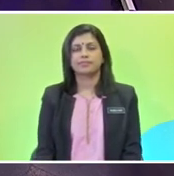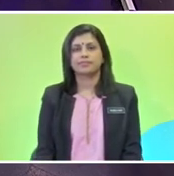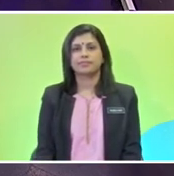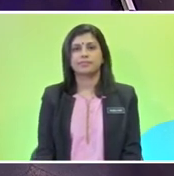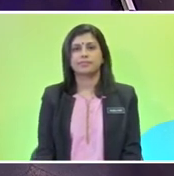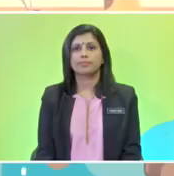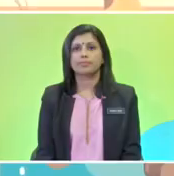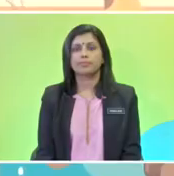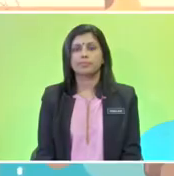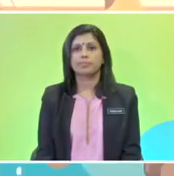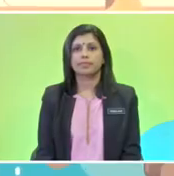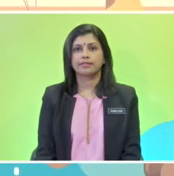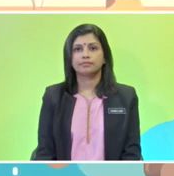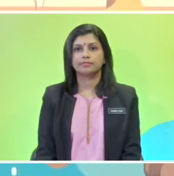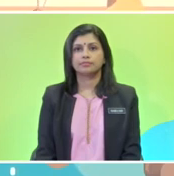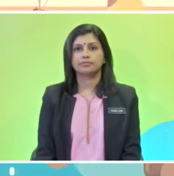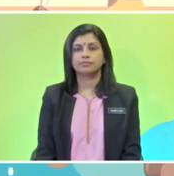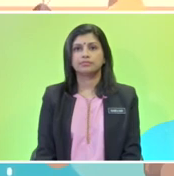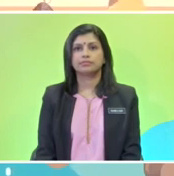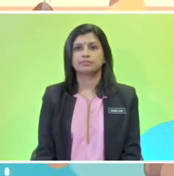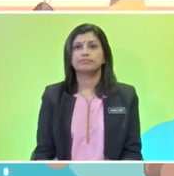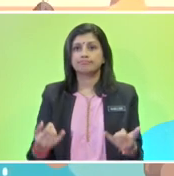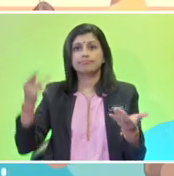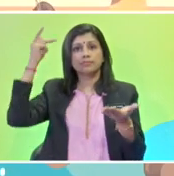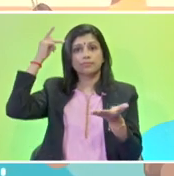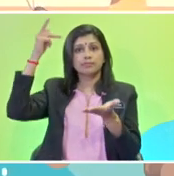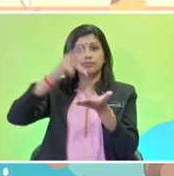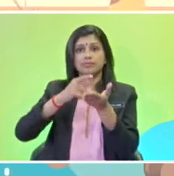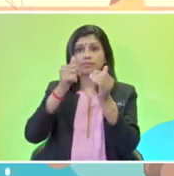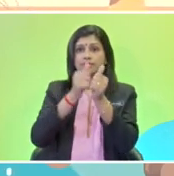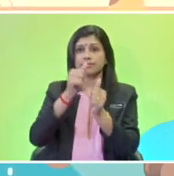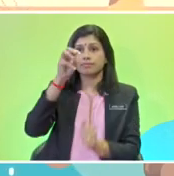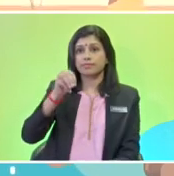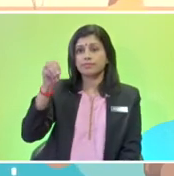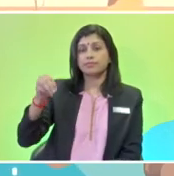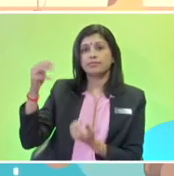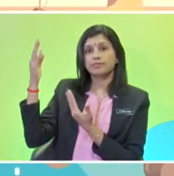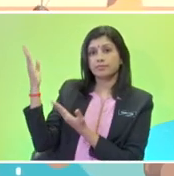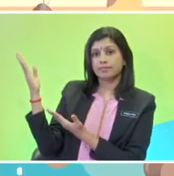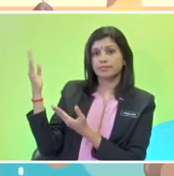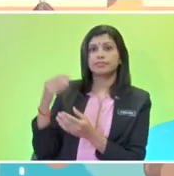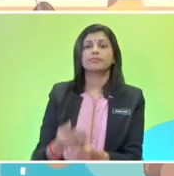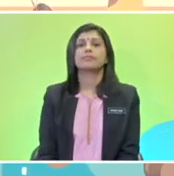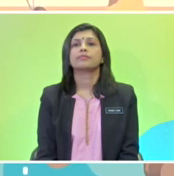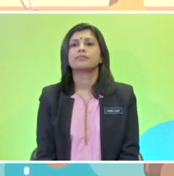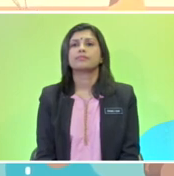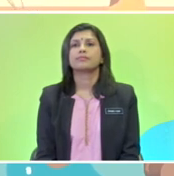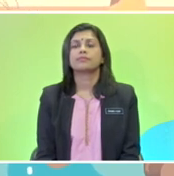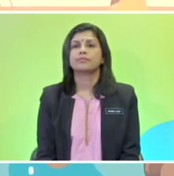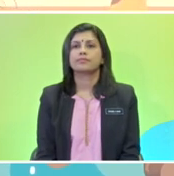Wah, Cikgu Haziq, boleh tak perkenalkan mereka? Okey, kita mulakan daripada murid-murid Sekolah Kebangsaan Taman Maluri. Kita